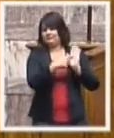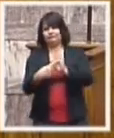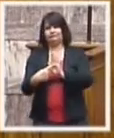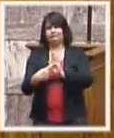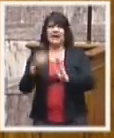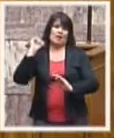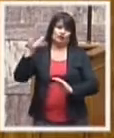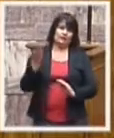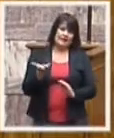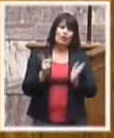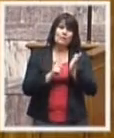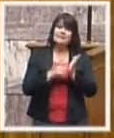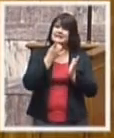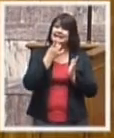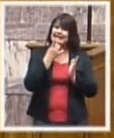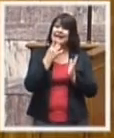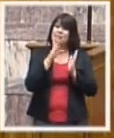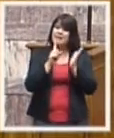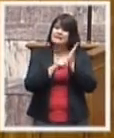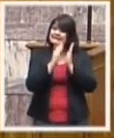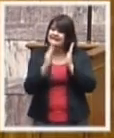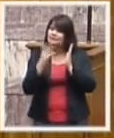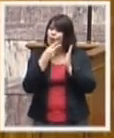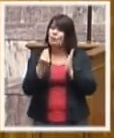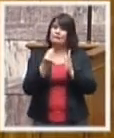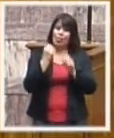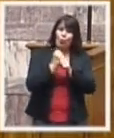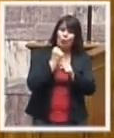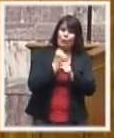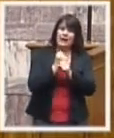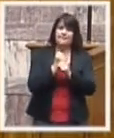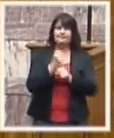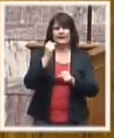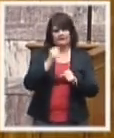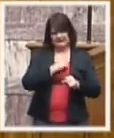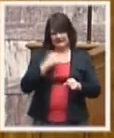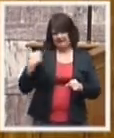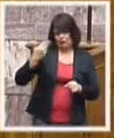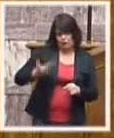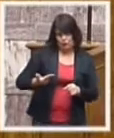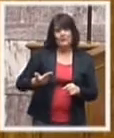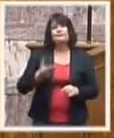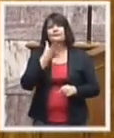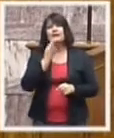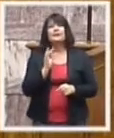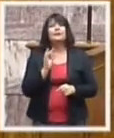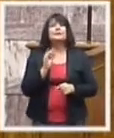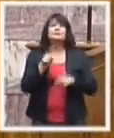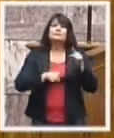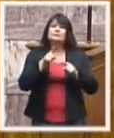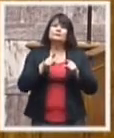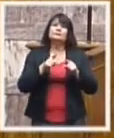σχέδιο και κυρίως σκληρή συστηματική δουλειά. Πιστεύω πως ο ελληνικός τουρισμός πλήττεται τα τελευταία χρόνια από την υπουσία συντονισμένων